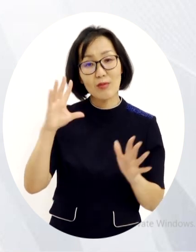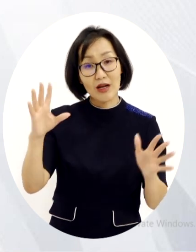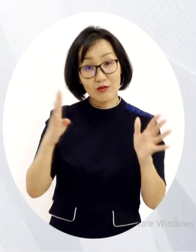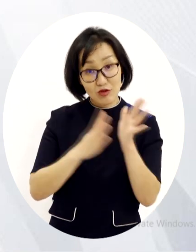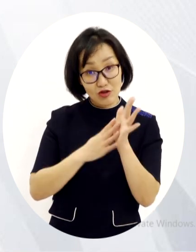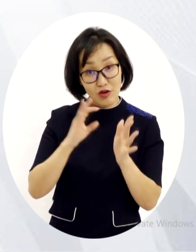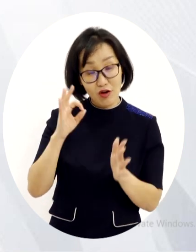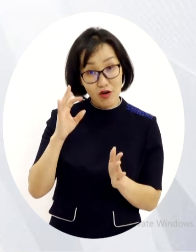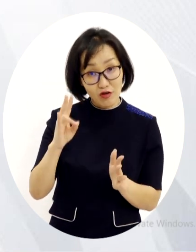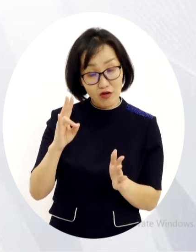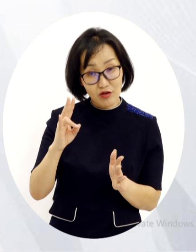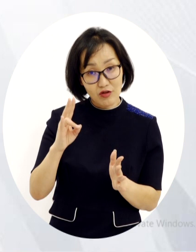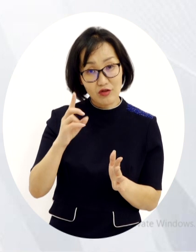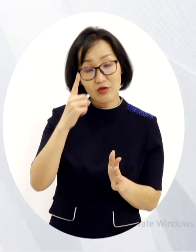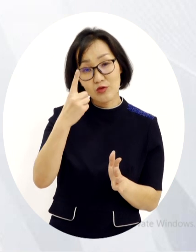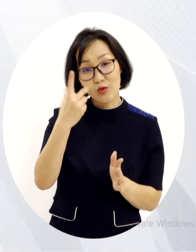2019 онд